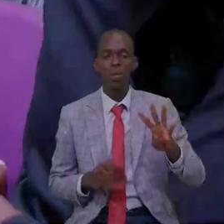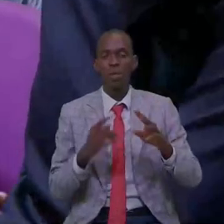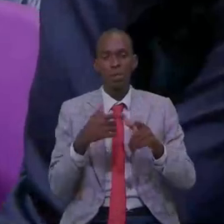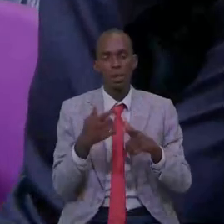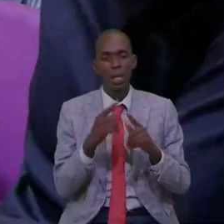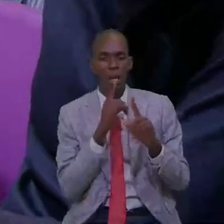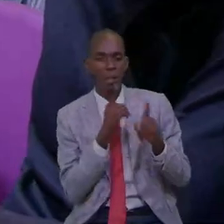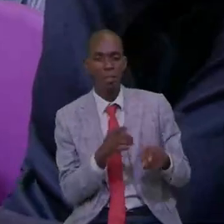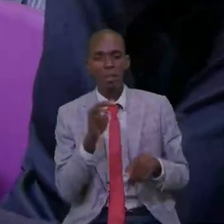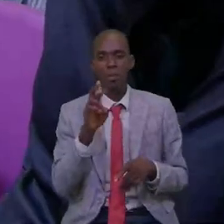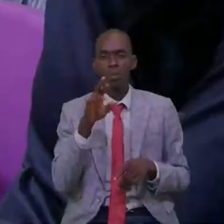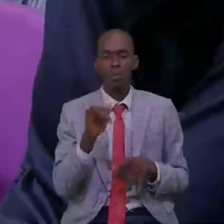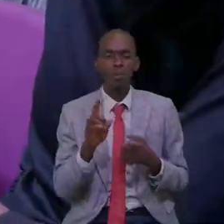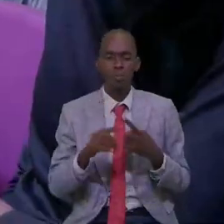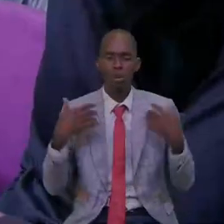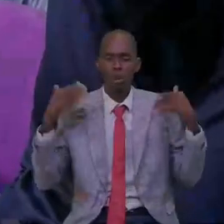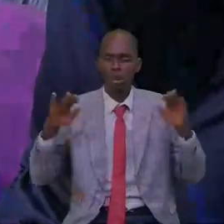l'ange lui répondit,